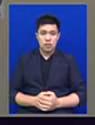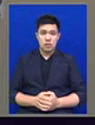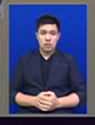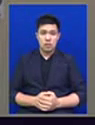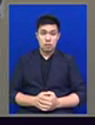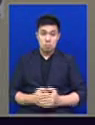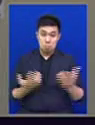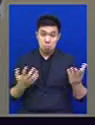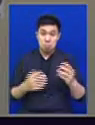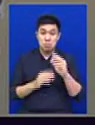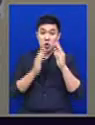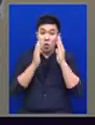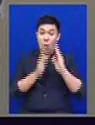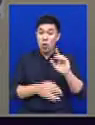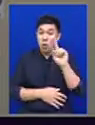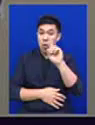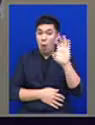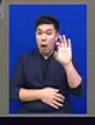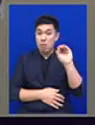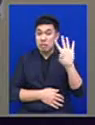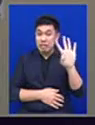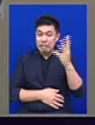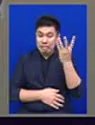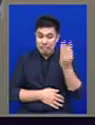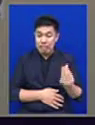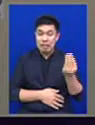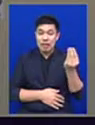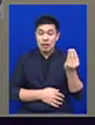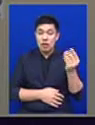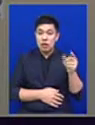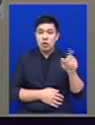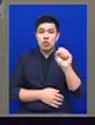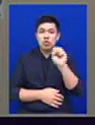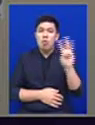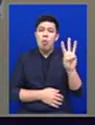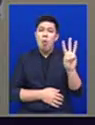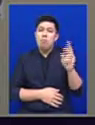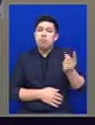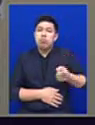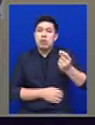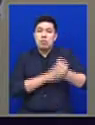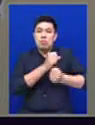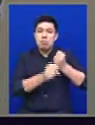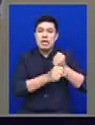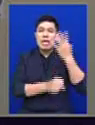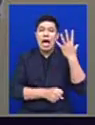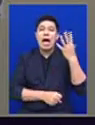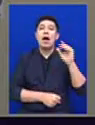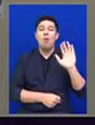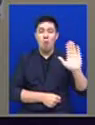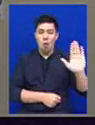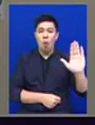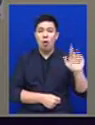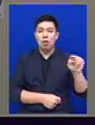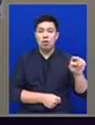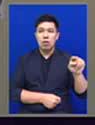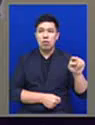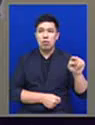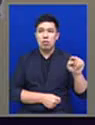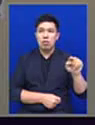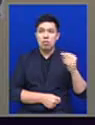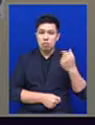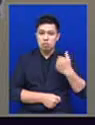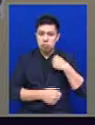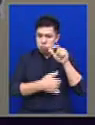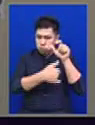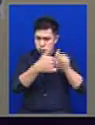ส่วน194อันนั้นก็เป็นสว.ไป5ปีนะครับเว้นแต่ว่าท่านมี